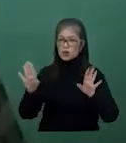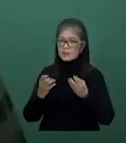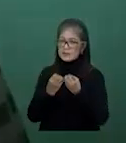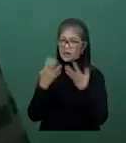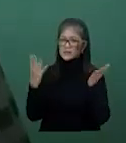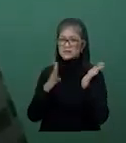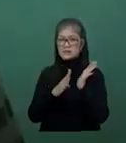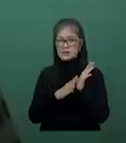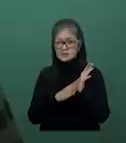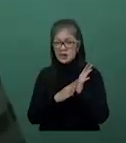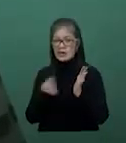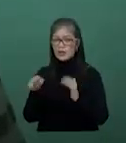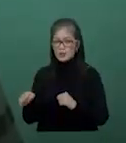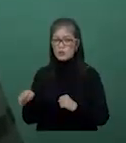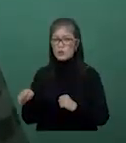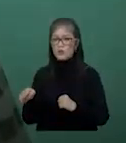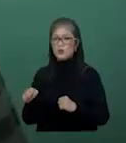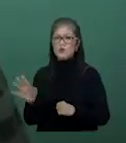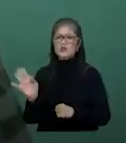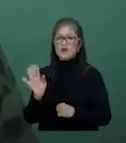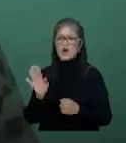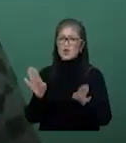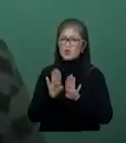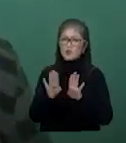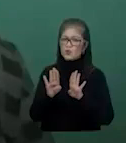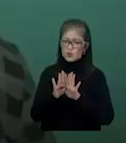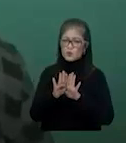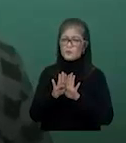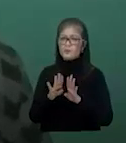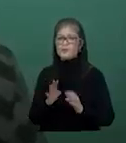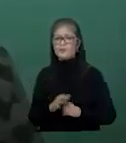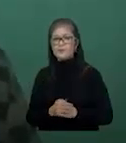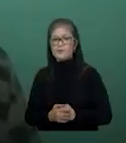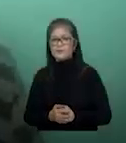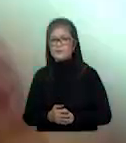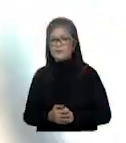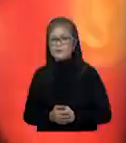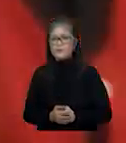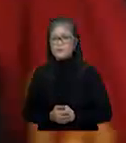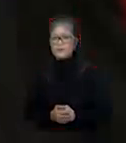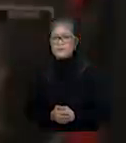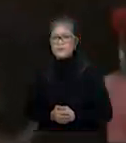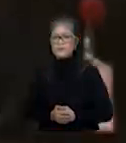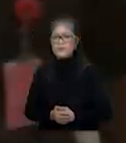ini dan jangan ada yang ditutup-tutupi. Ini tanda petik, jangan ada yang ditutup-tutupi.